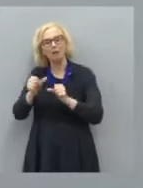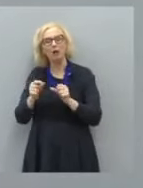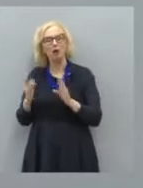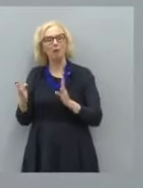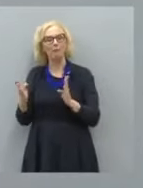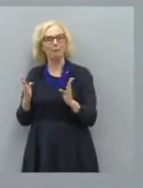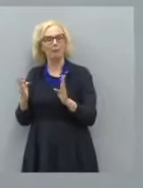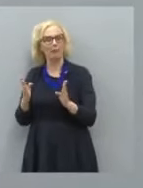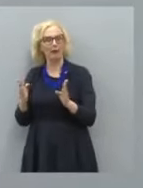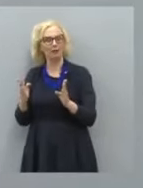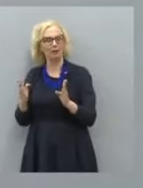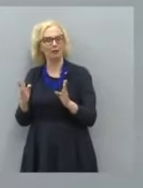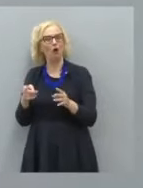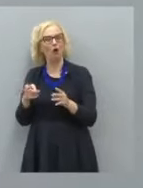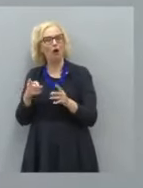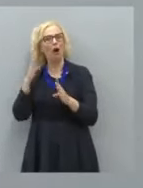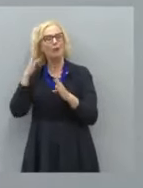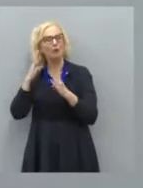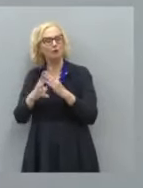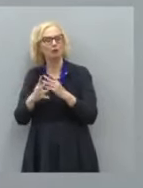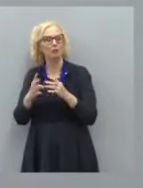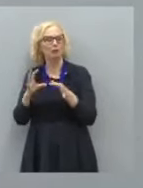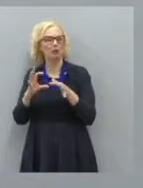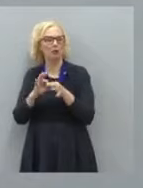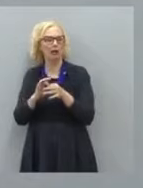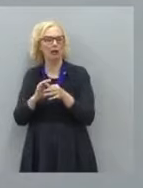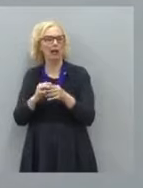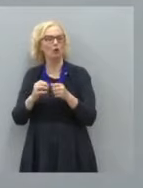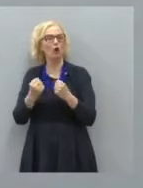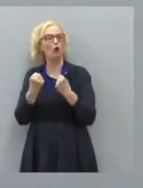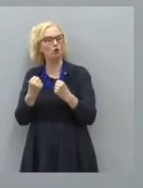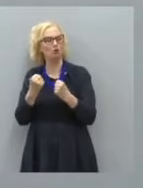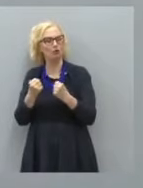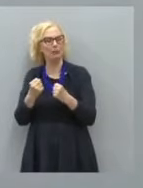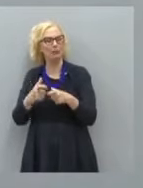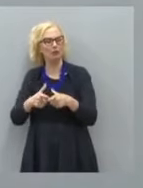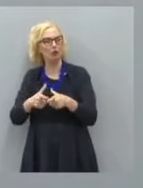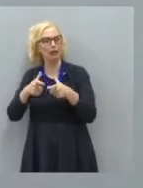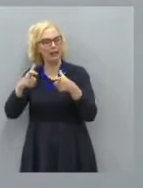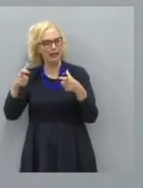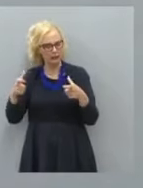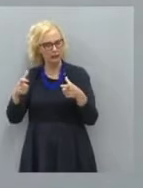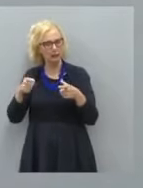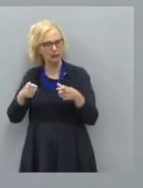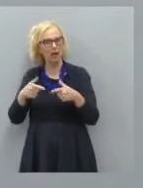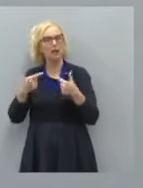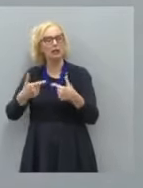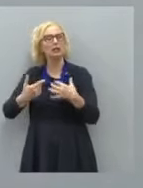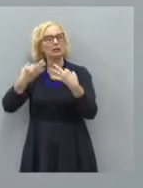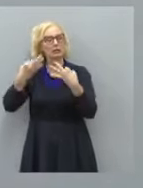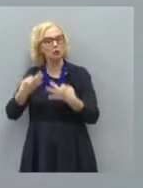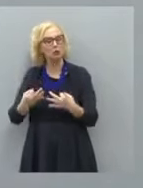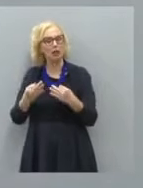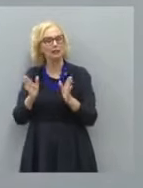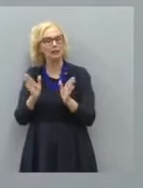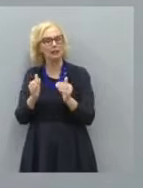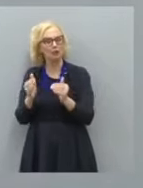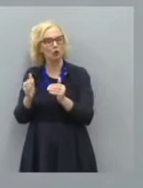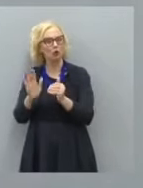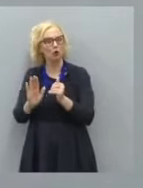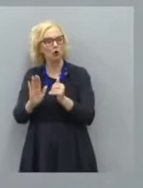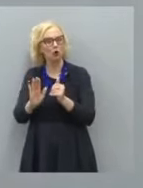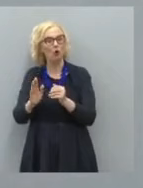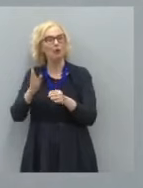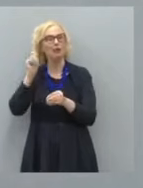di approfondimento delle tematiche del consolidamento della crescita della messa in sicurezza dei settori e della